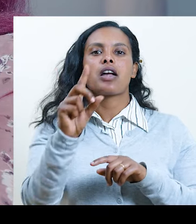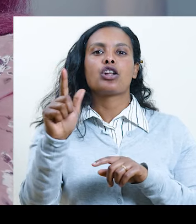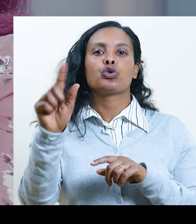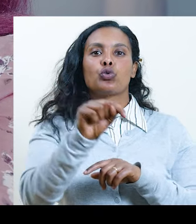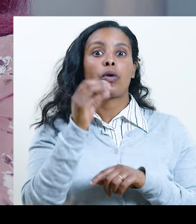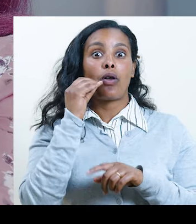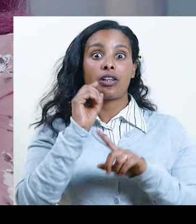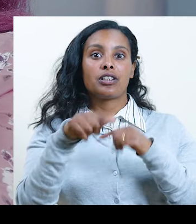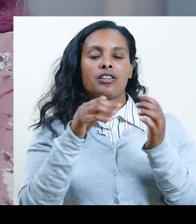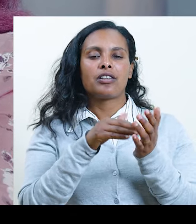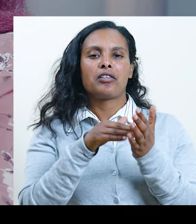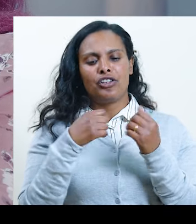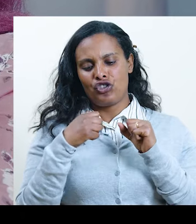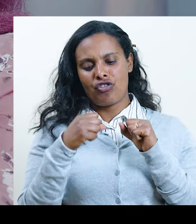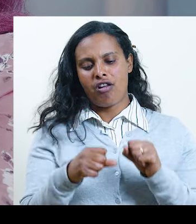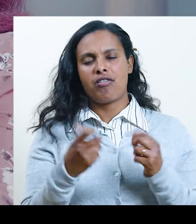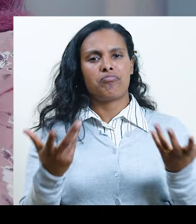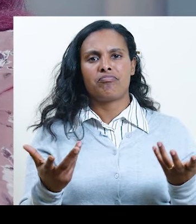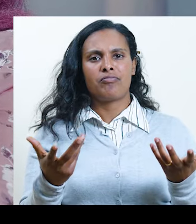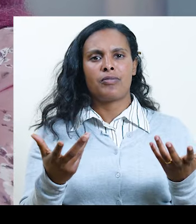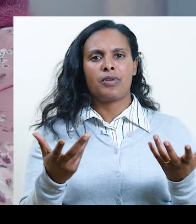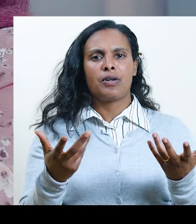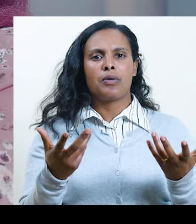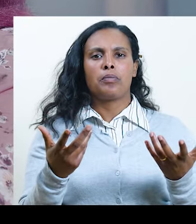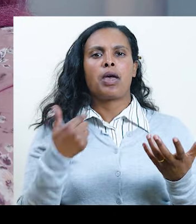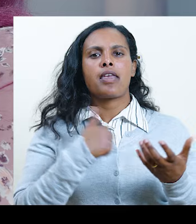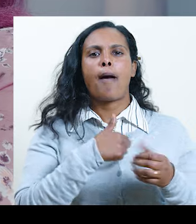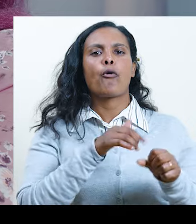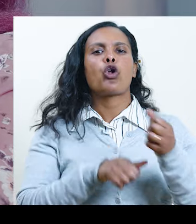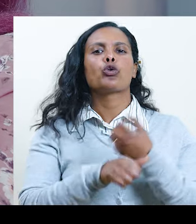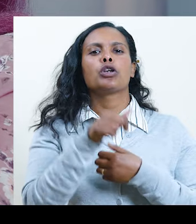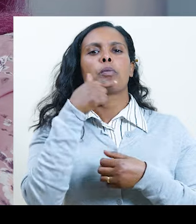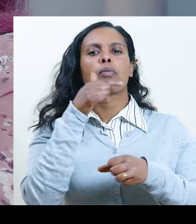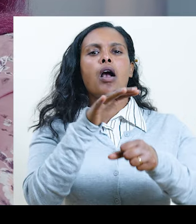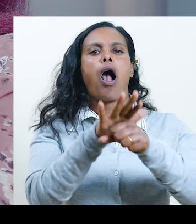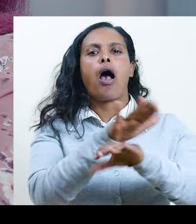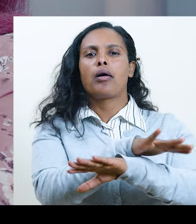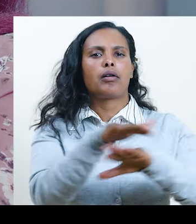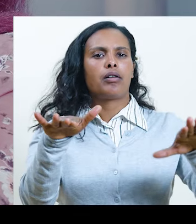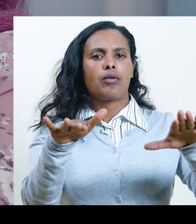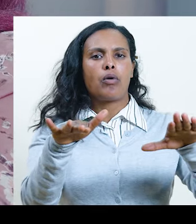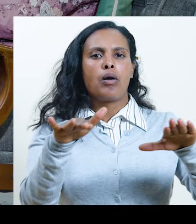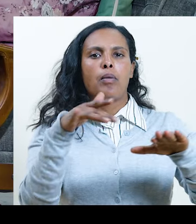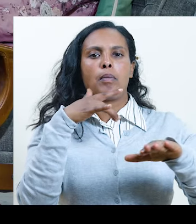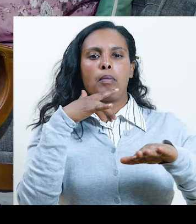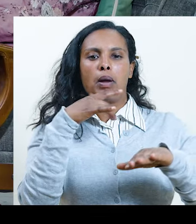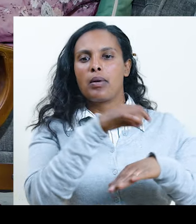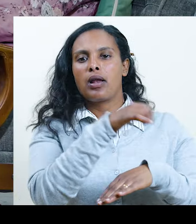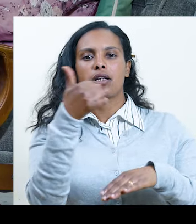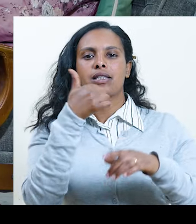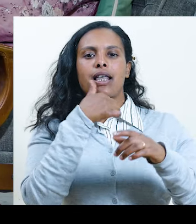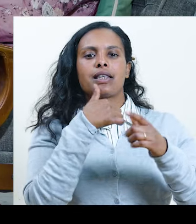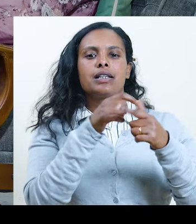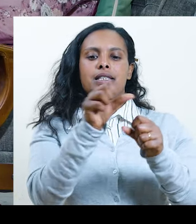አያንቱን ካወራሁት በኋላ እንችላለን በእኛ ጉዳቱ ይብቃ ማለት እንችላለን እኮ ለምትመጣዋ